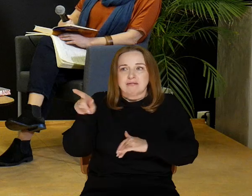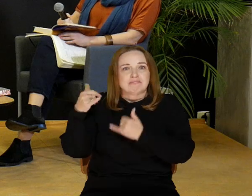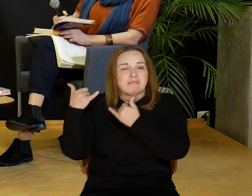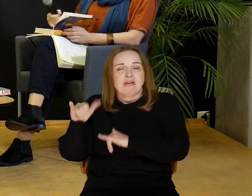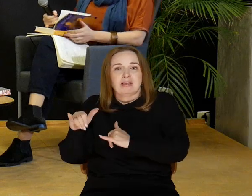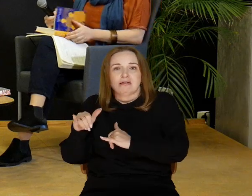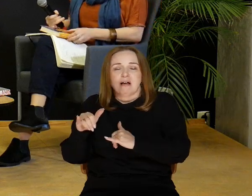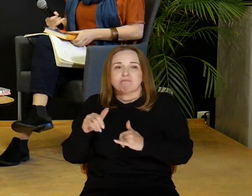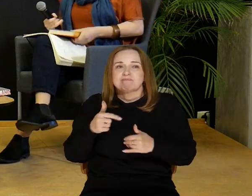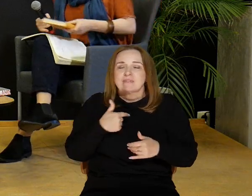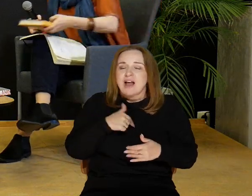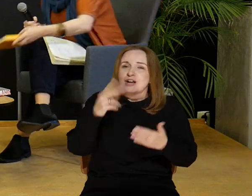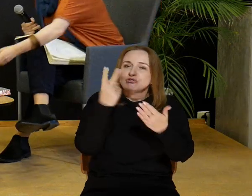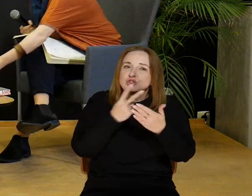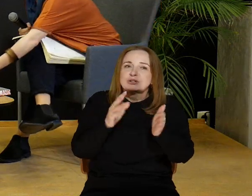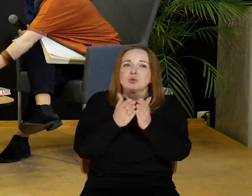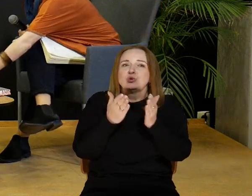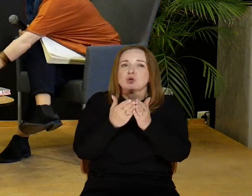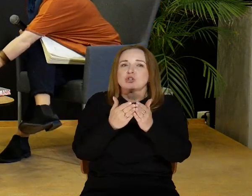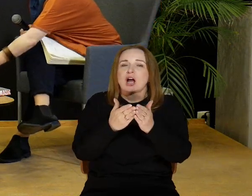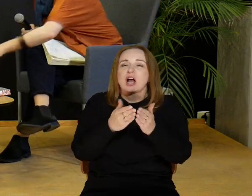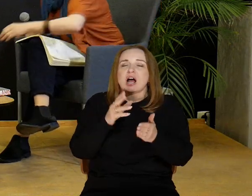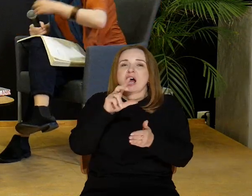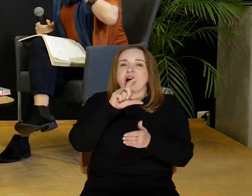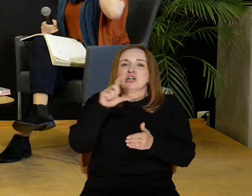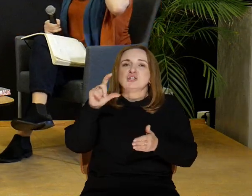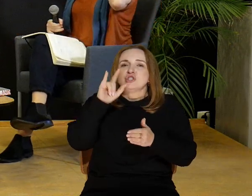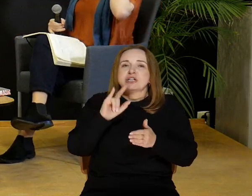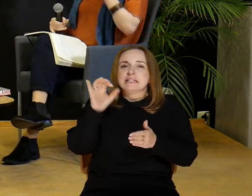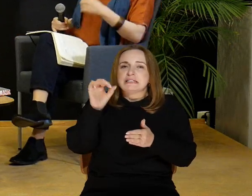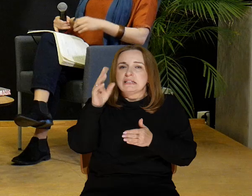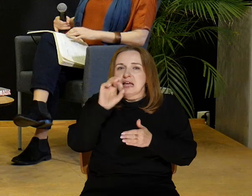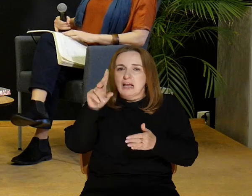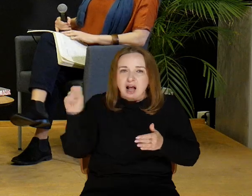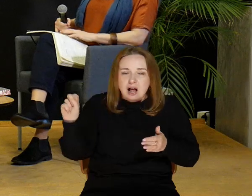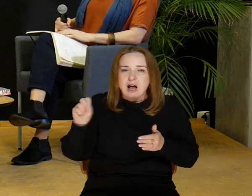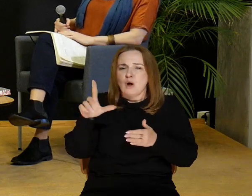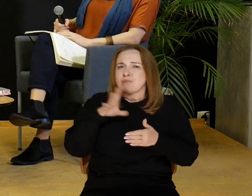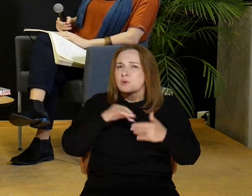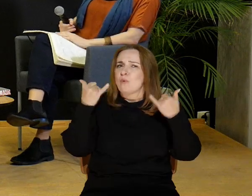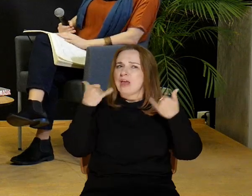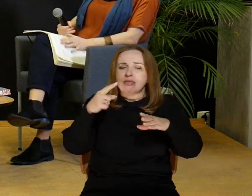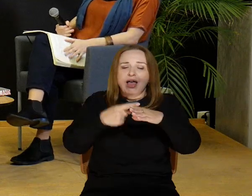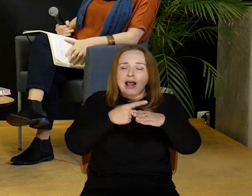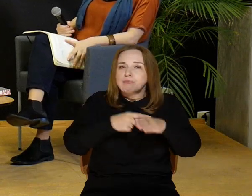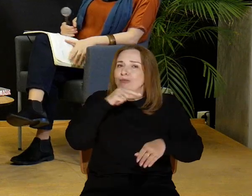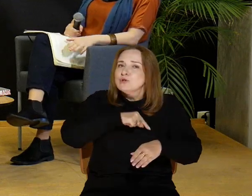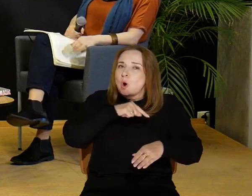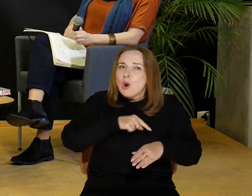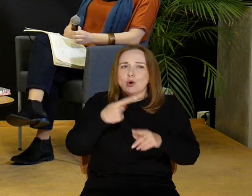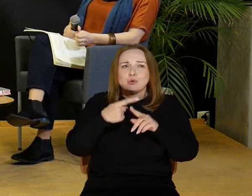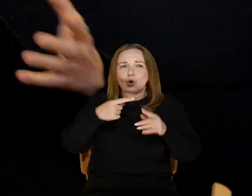Jak czytałem Czystkę, to znaczy, tam są w ogóle fragmenty psychologiczne, które są znakomite właśnie, podsumowujące trochę,